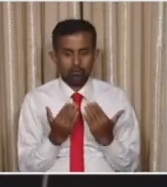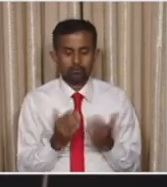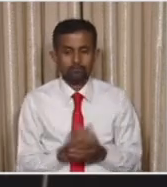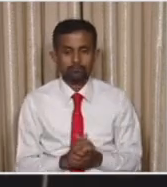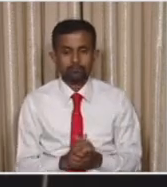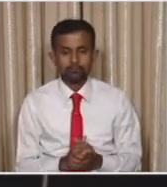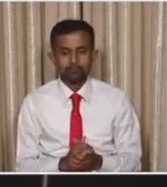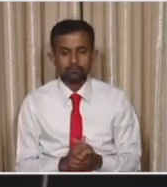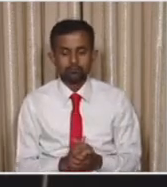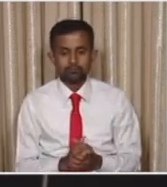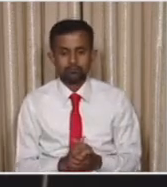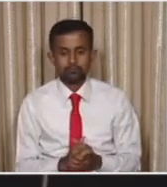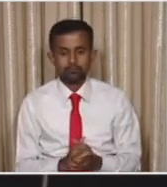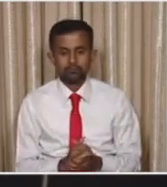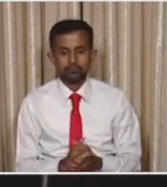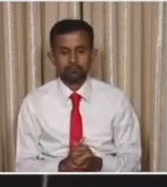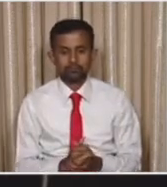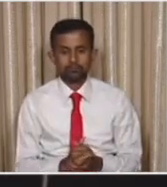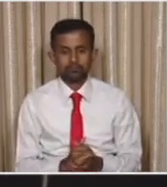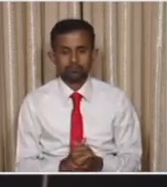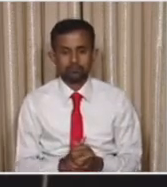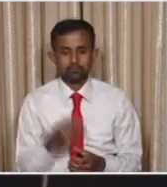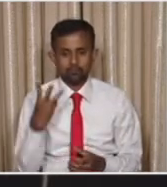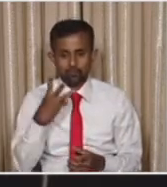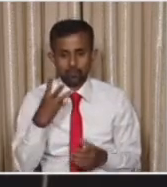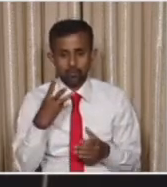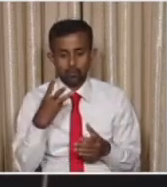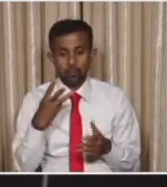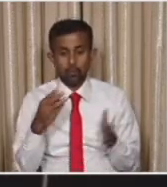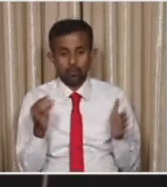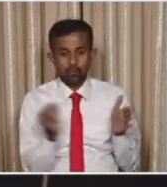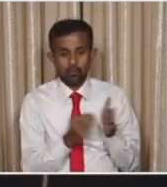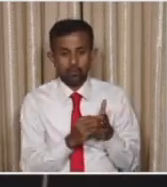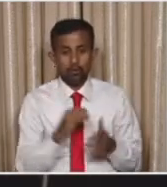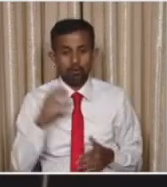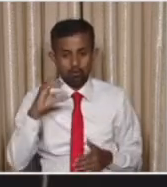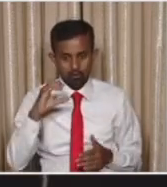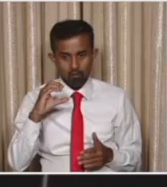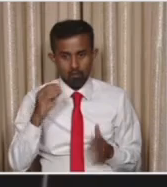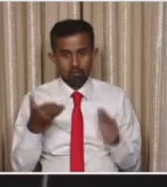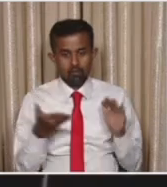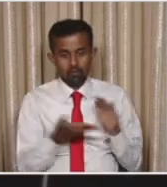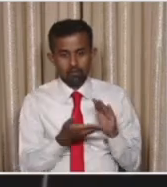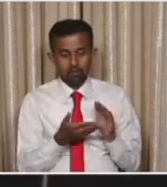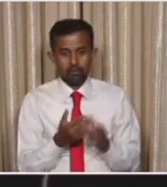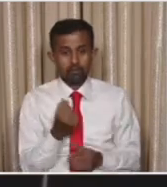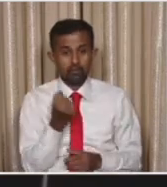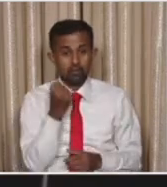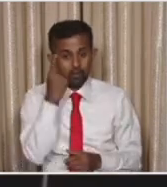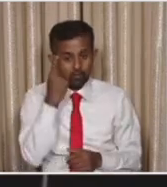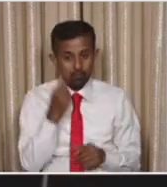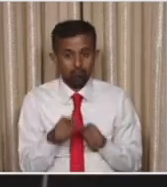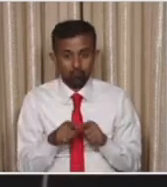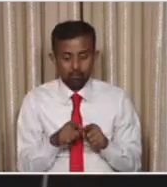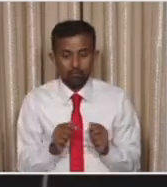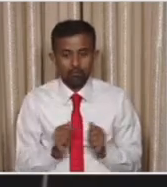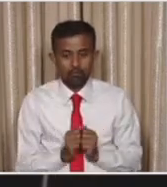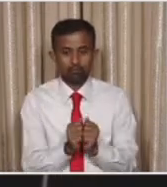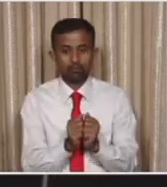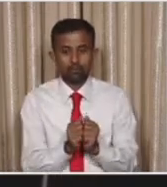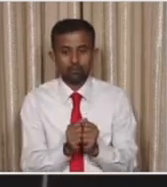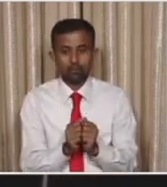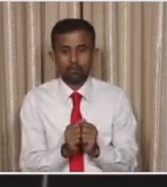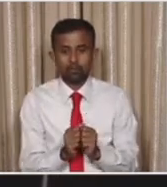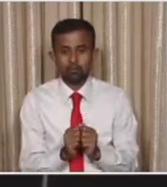third point, Tungari Kotase Tienava, Ayatate, අදහසින් යුතුව යම් ක්‍රියාවක් හෝ